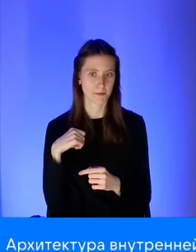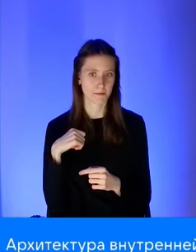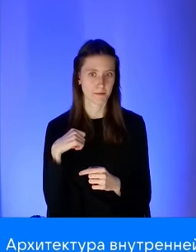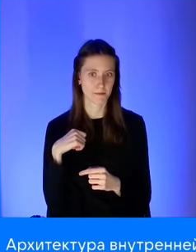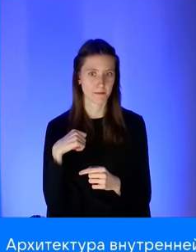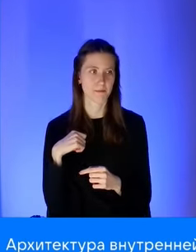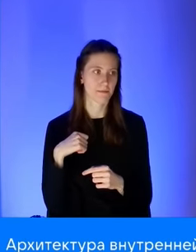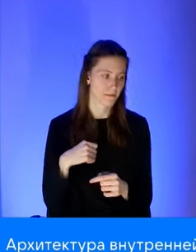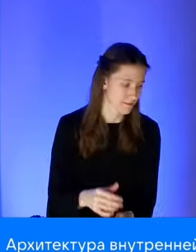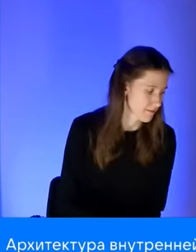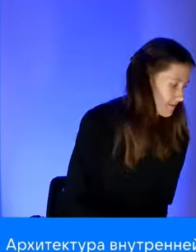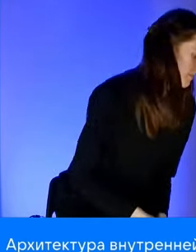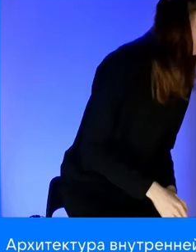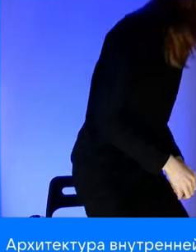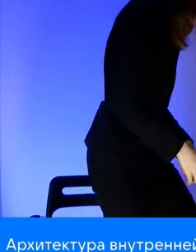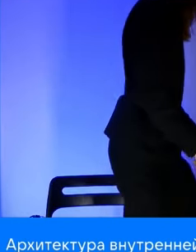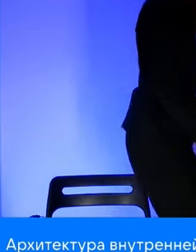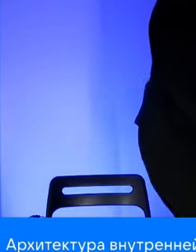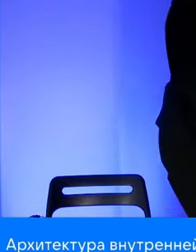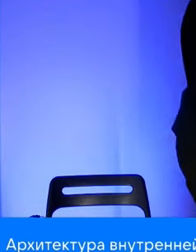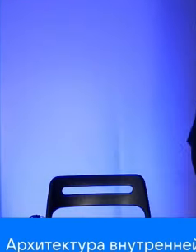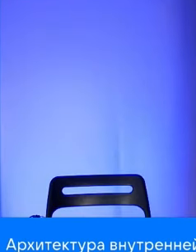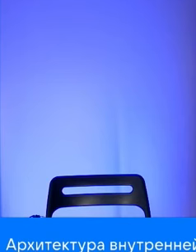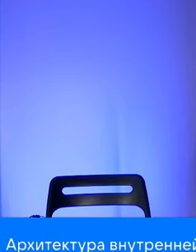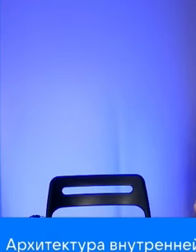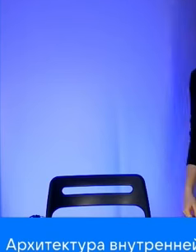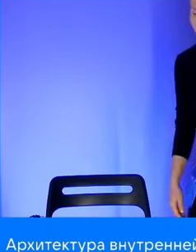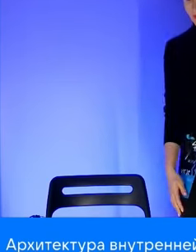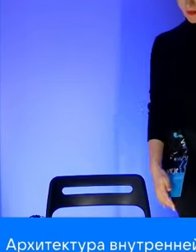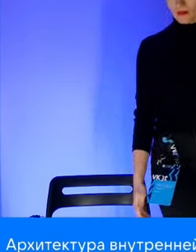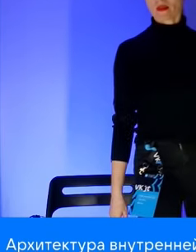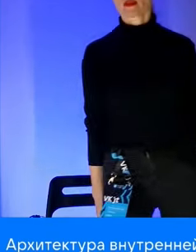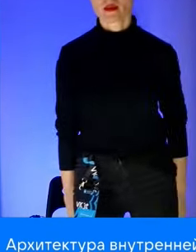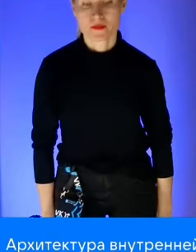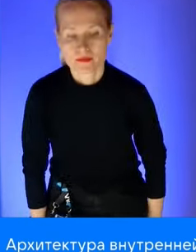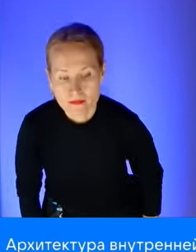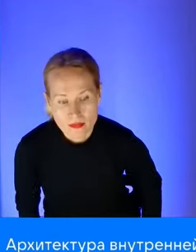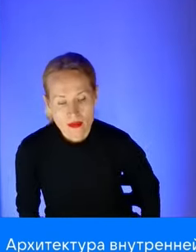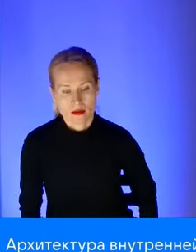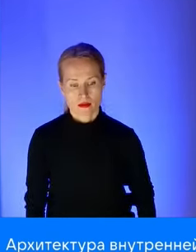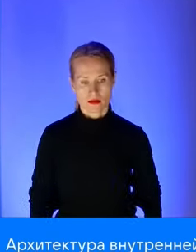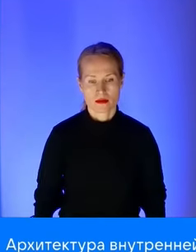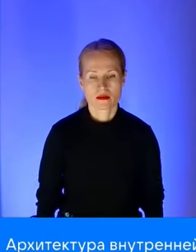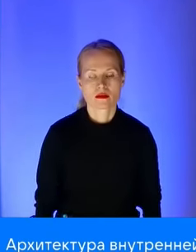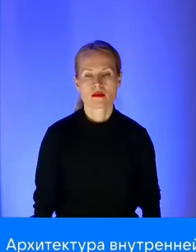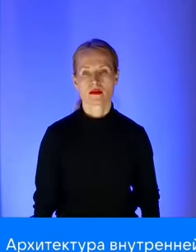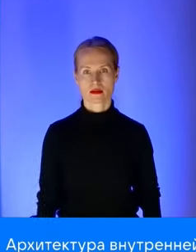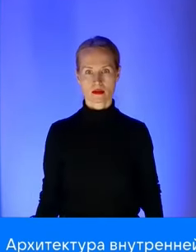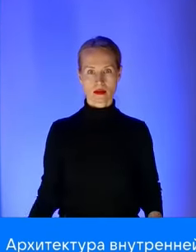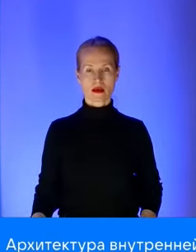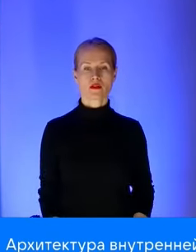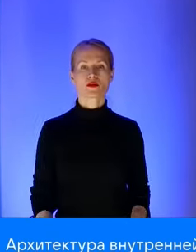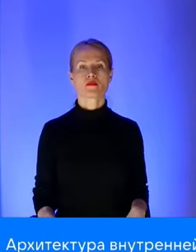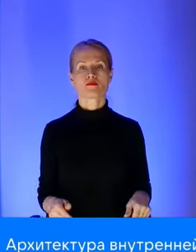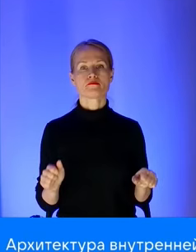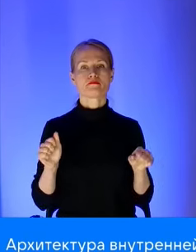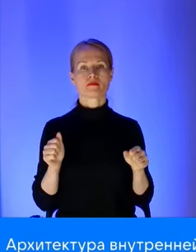определённые правила формирования решения там в первую очередь при там Когда приняли это сложное